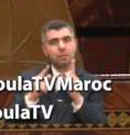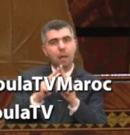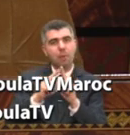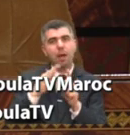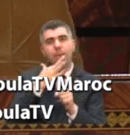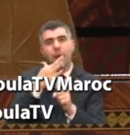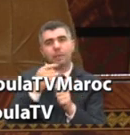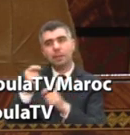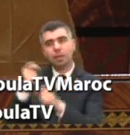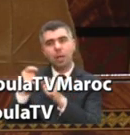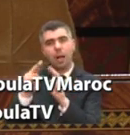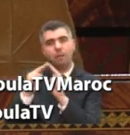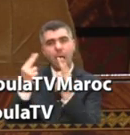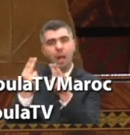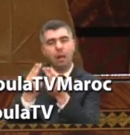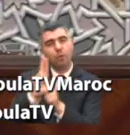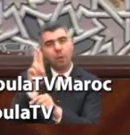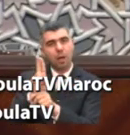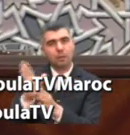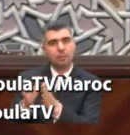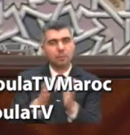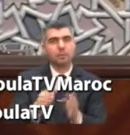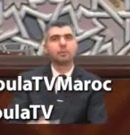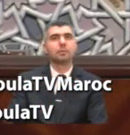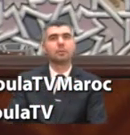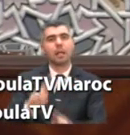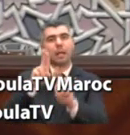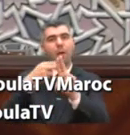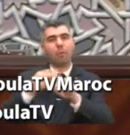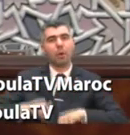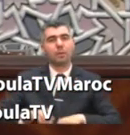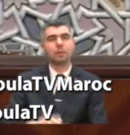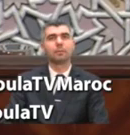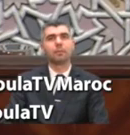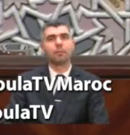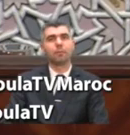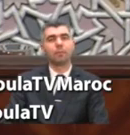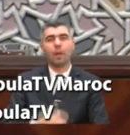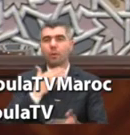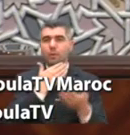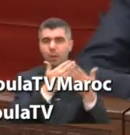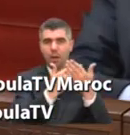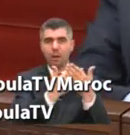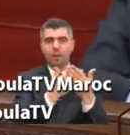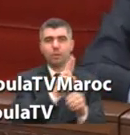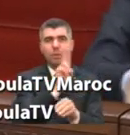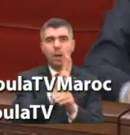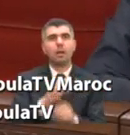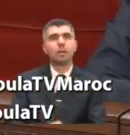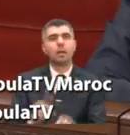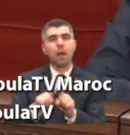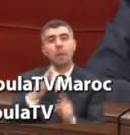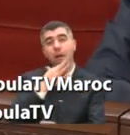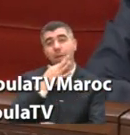الخارجية نسأله. كلمة لكم السيدة الوزيرة. سيد النائب المحترم، إذا في إطار تبسيط مساطر التجارة